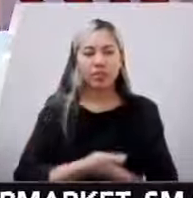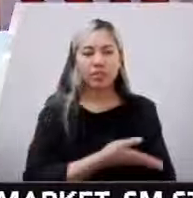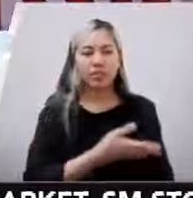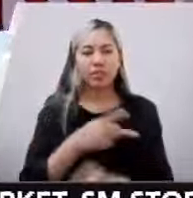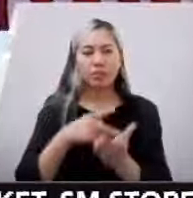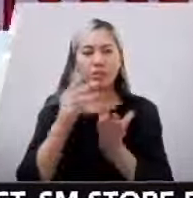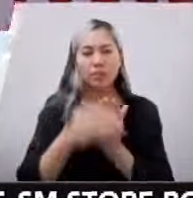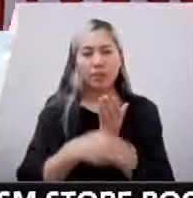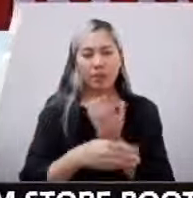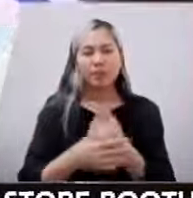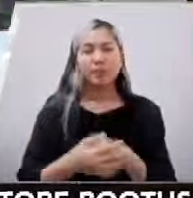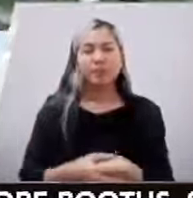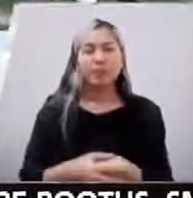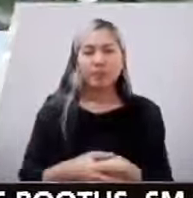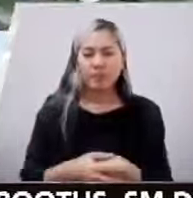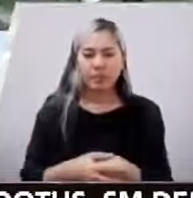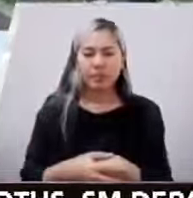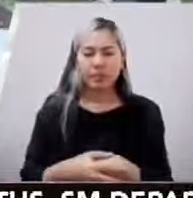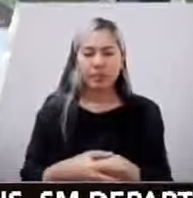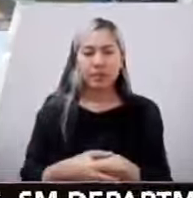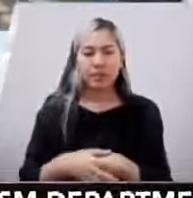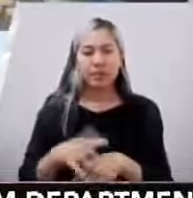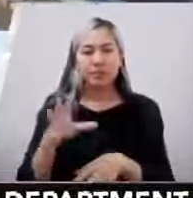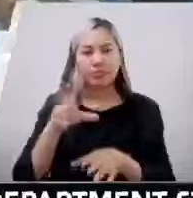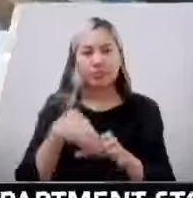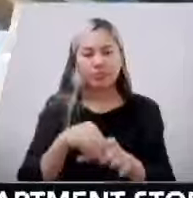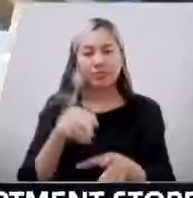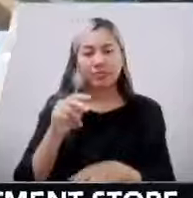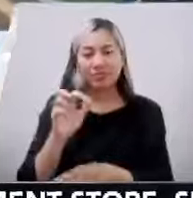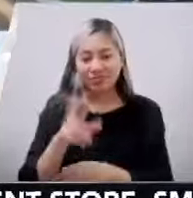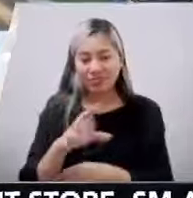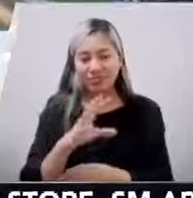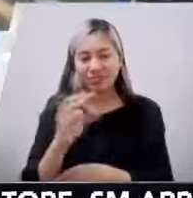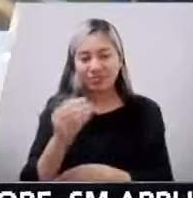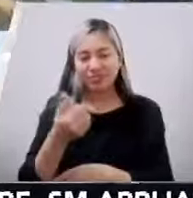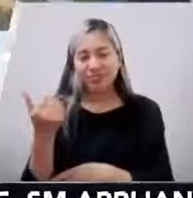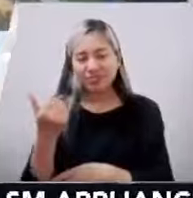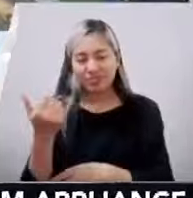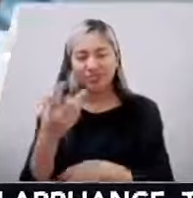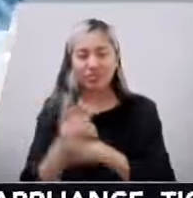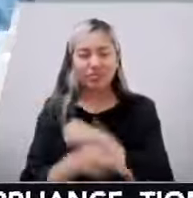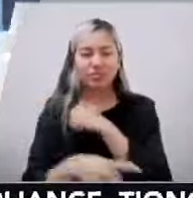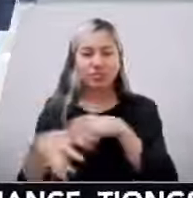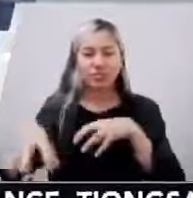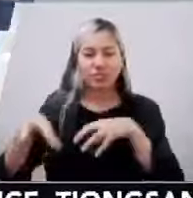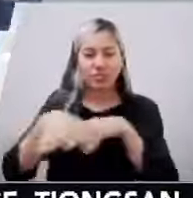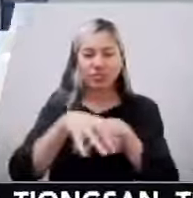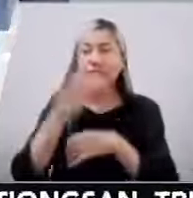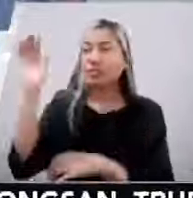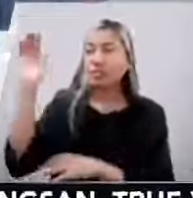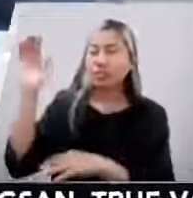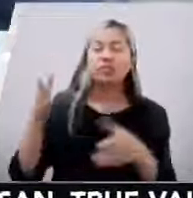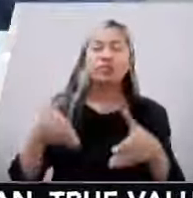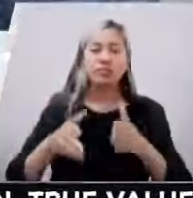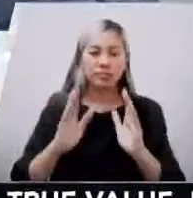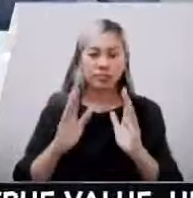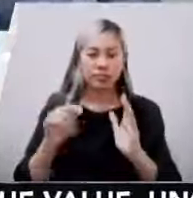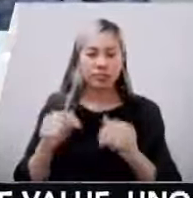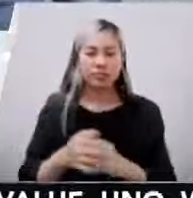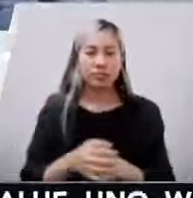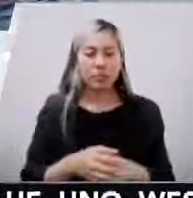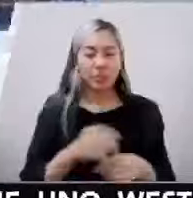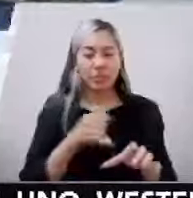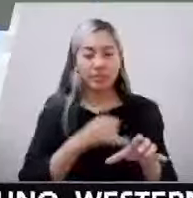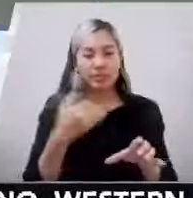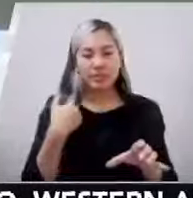miyembro mula sa Metro Manila at mga karating probinsya. Panawagan nila payagang makabiyahe ang mga unconsolidated jeepney lalo't mas